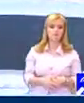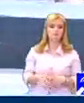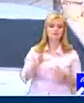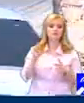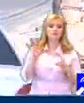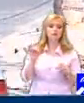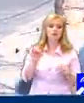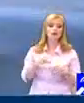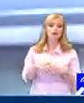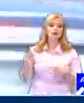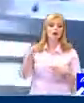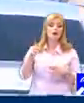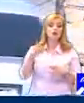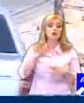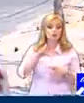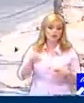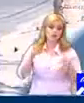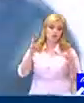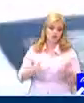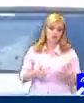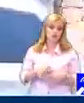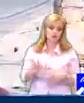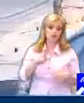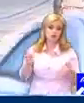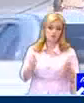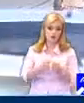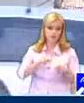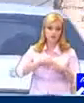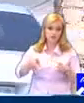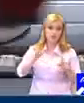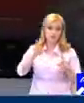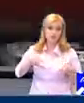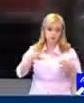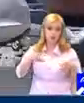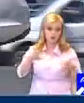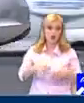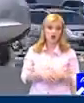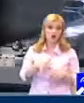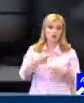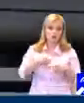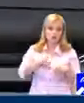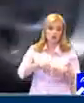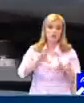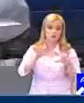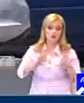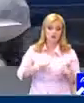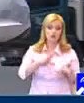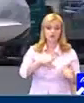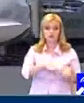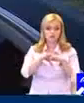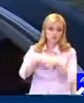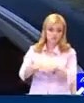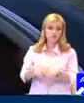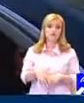ale Ministerului de Interne. Asta pentru a identifica mai ușor autorii infracțiunilor. Pentru proiect, autoritățile vor aloca aproape 127.000 de